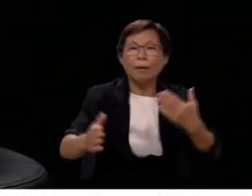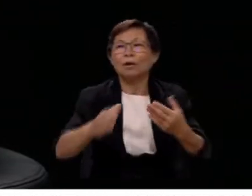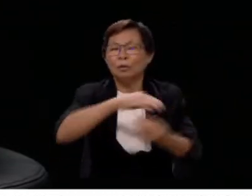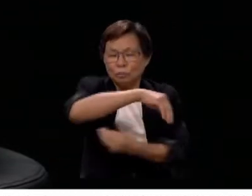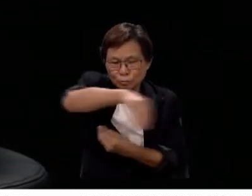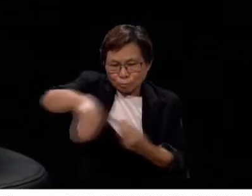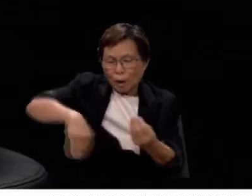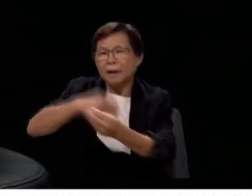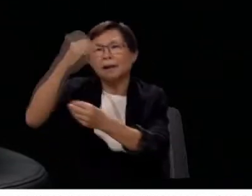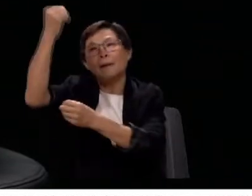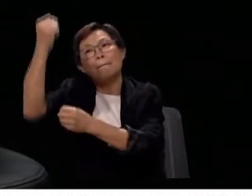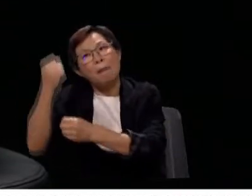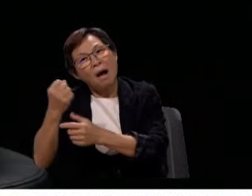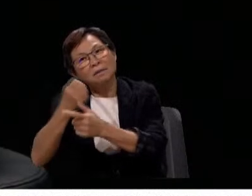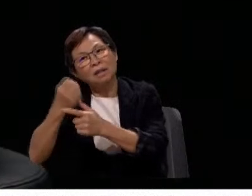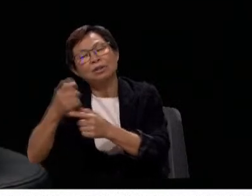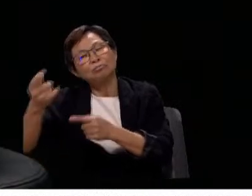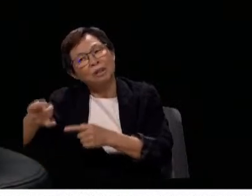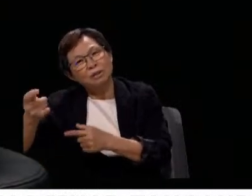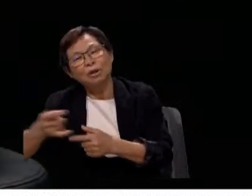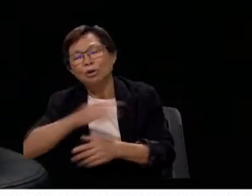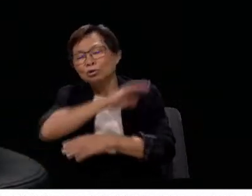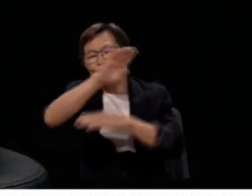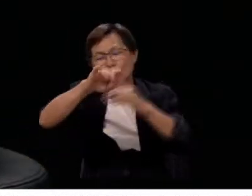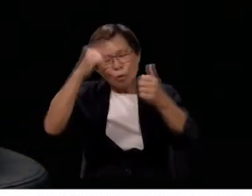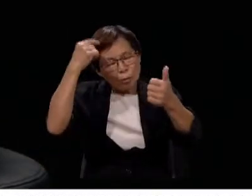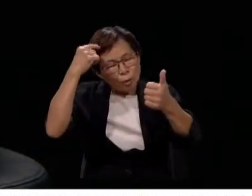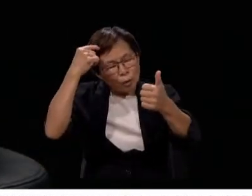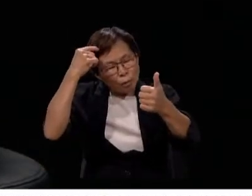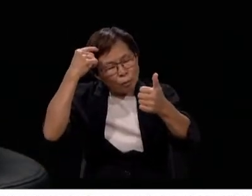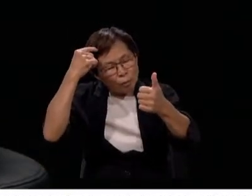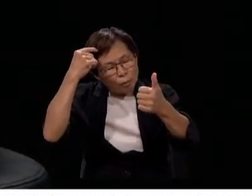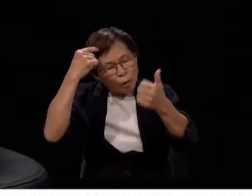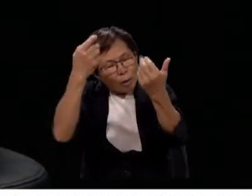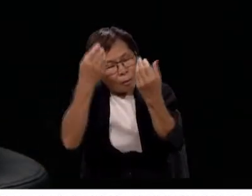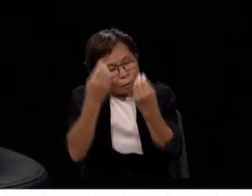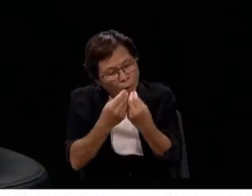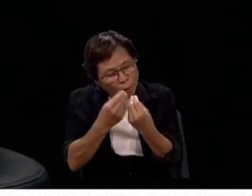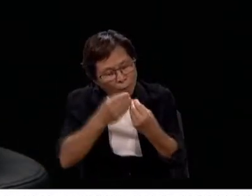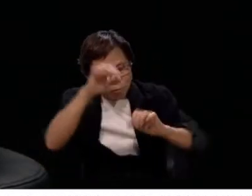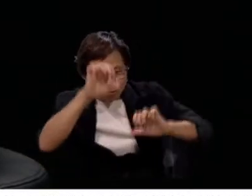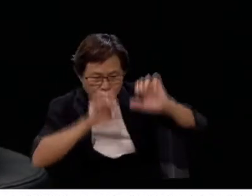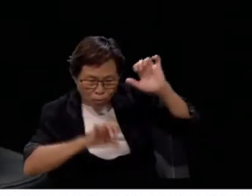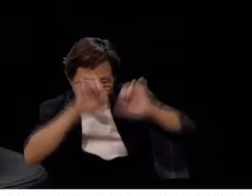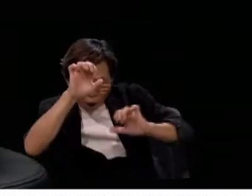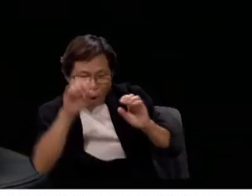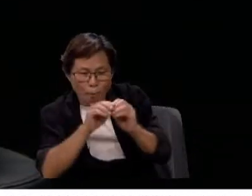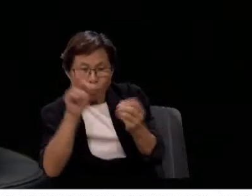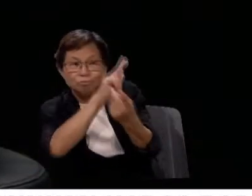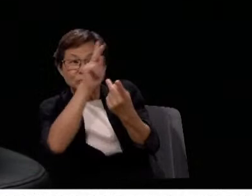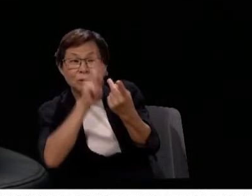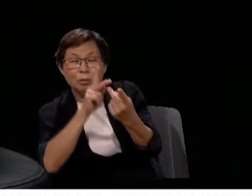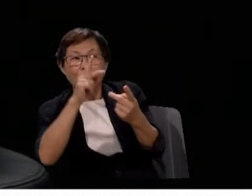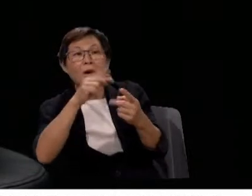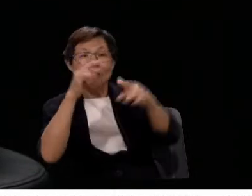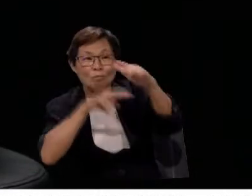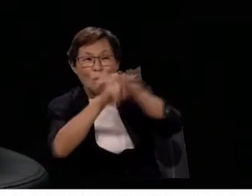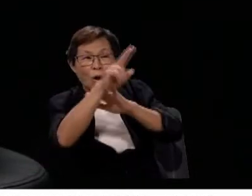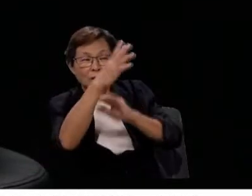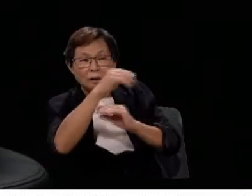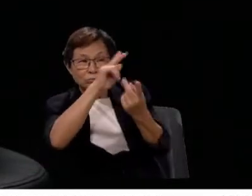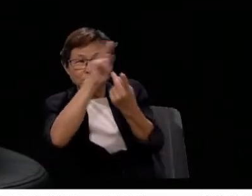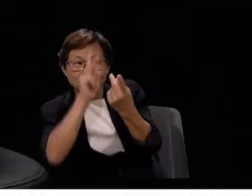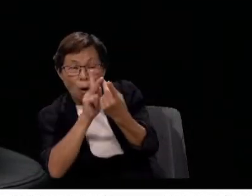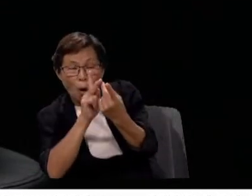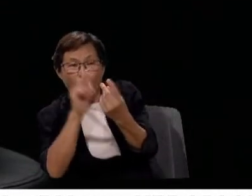kepada pengangkutan awam itu semua akan diambil kyumi supaya ujuran itu nanti akan lebih tepat Tuhan dan ini